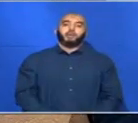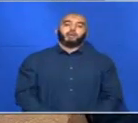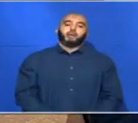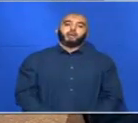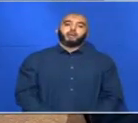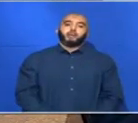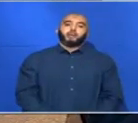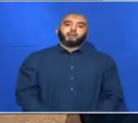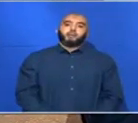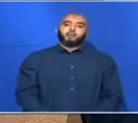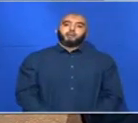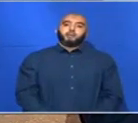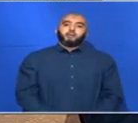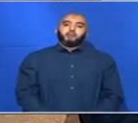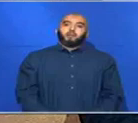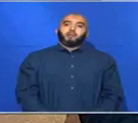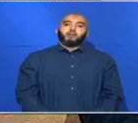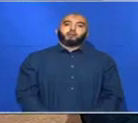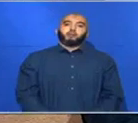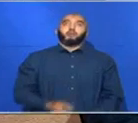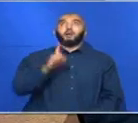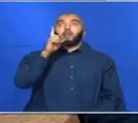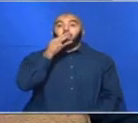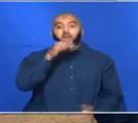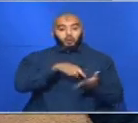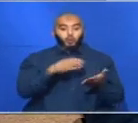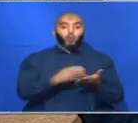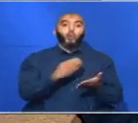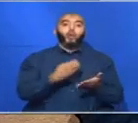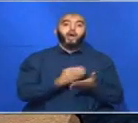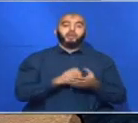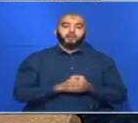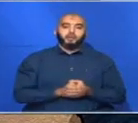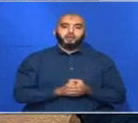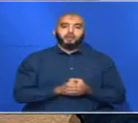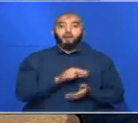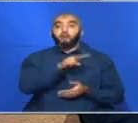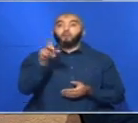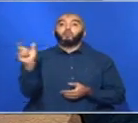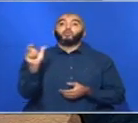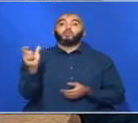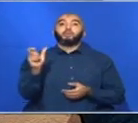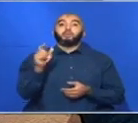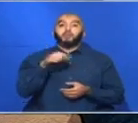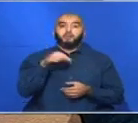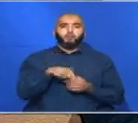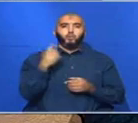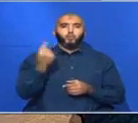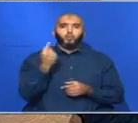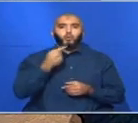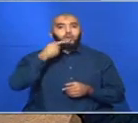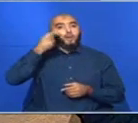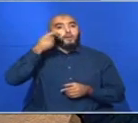قال الله تعالى في محكمه تنزيل بعد اعوذ بالله من الشيطان الرجيم يا ايها الذين امنوا اذكروا الله ذكر الكثيره